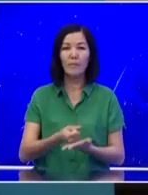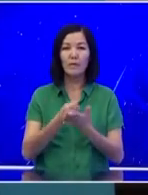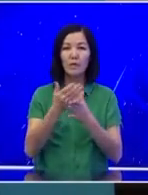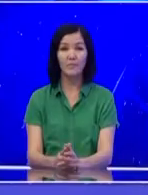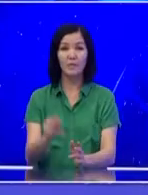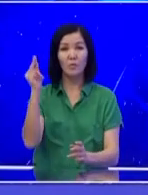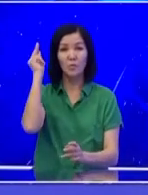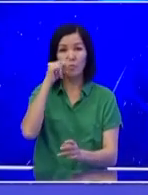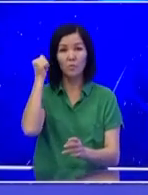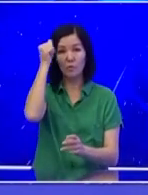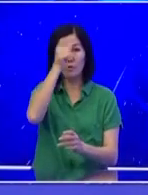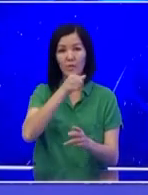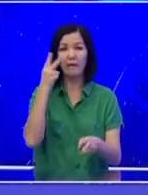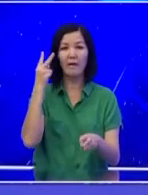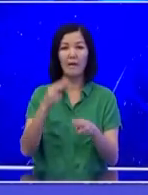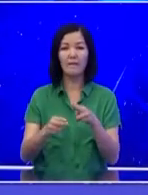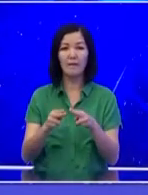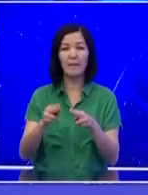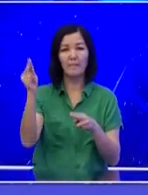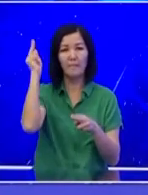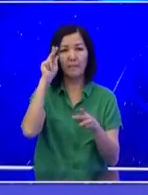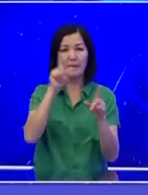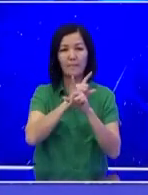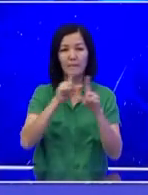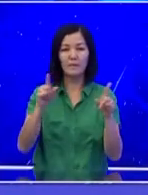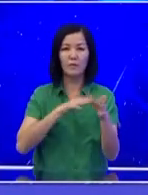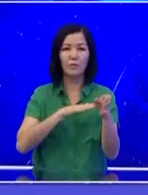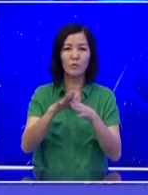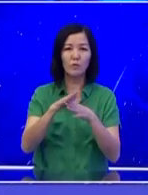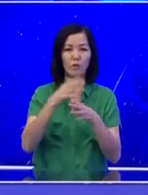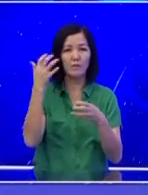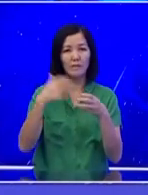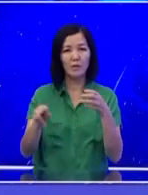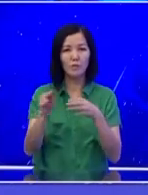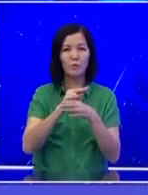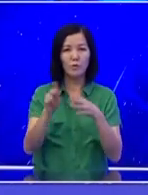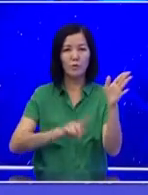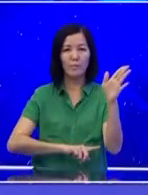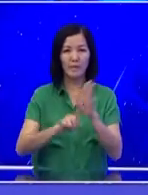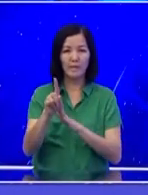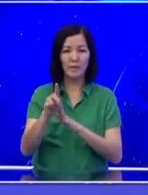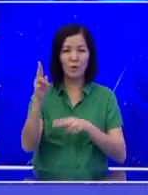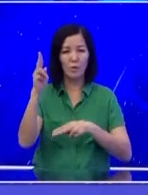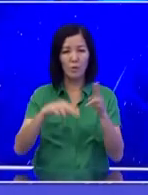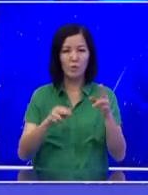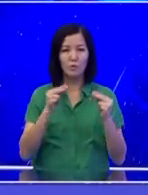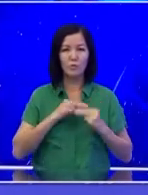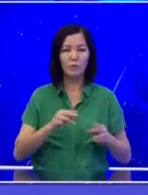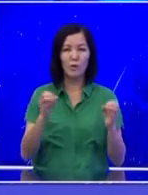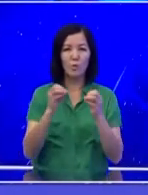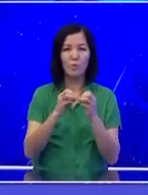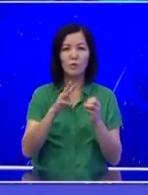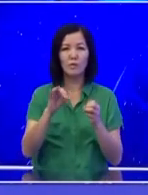курса этого. Оқу жылы аяқталы баймақта білім нысандарын күрделі және ағымдағы жөндеу жұмыстары басталып кетті.